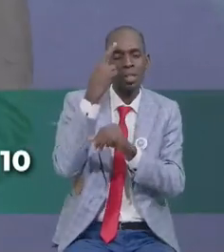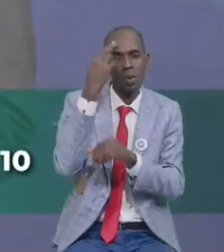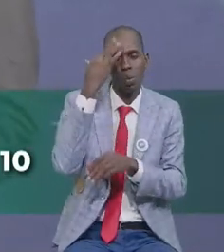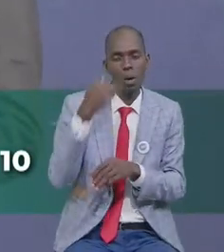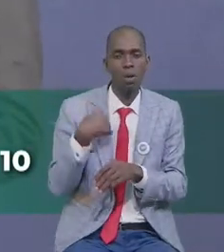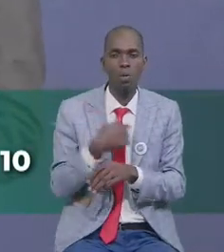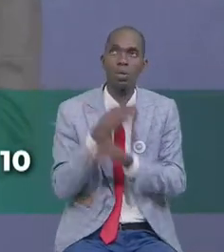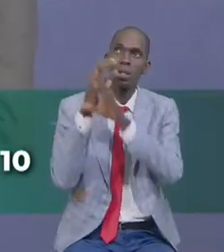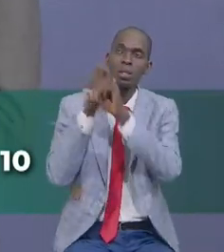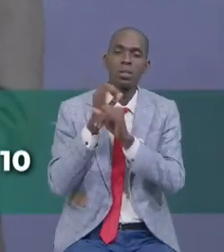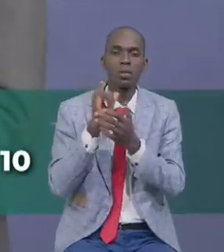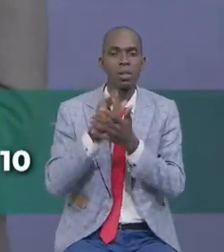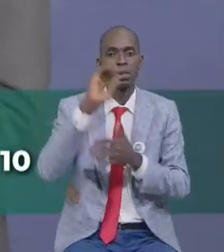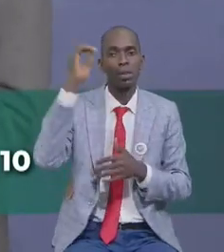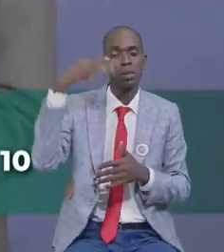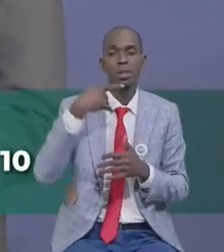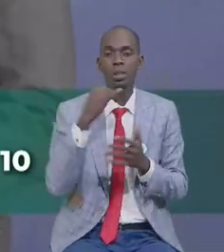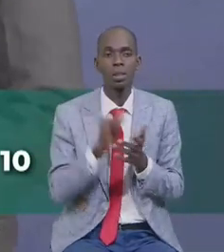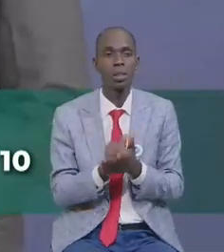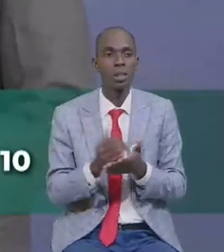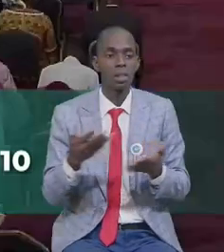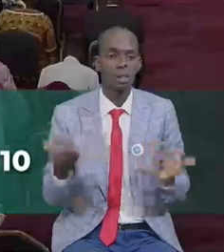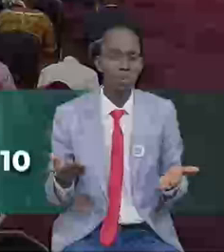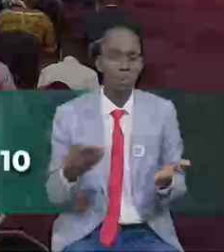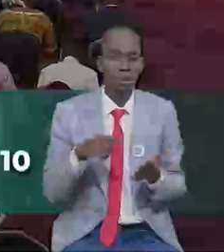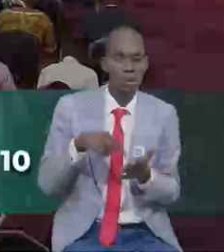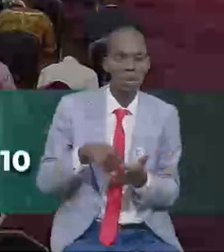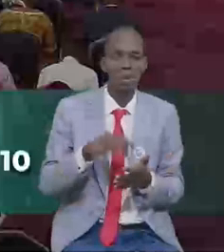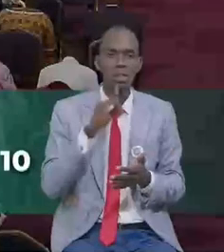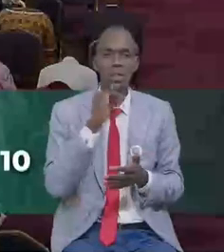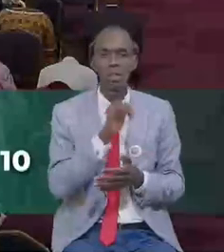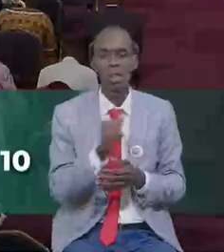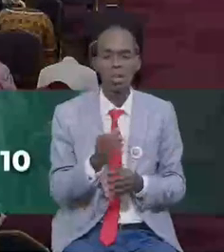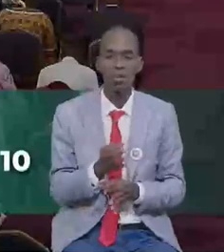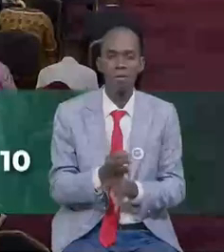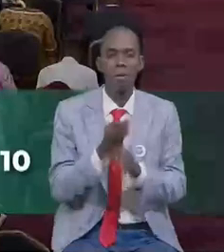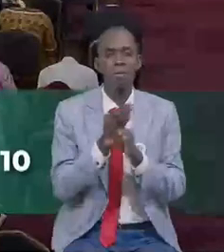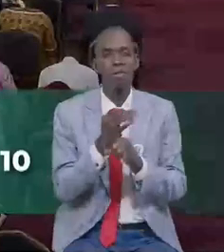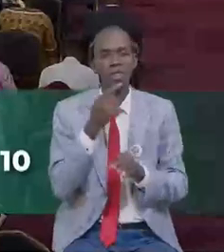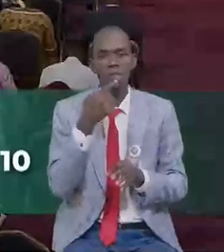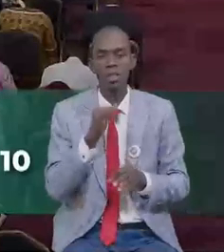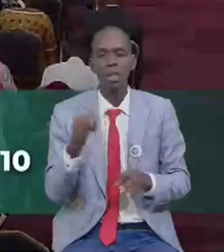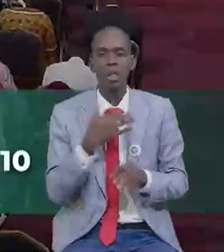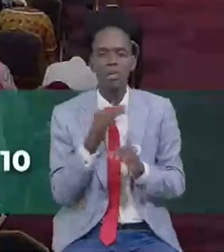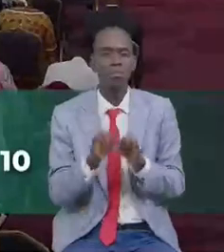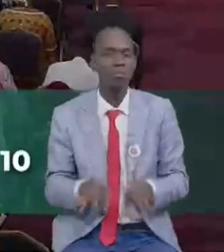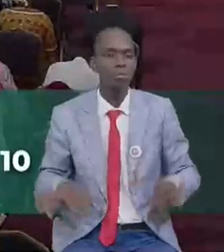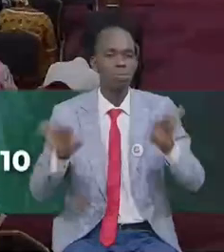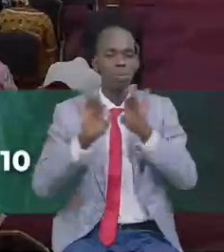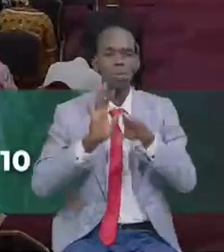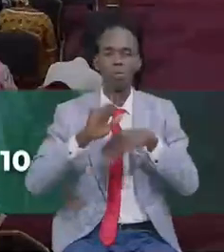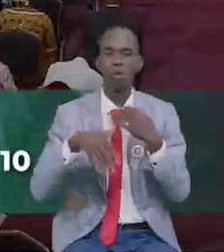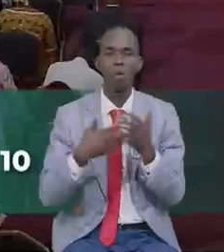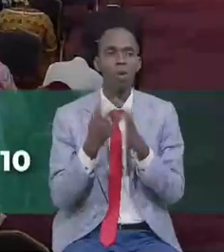Il dit, c'est une parole certaine et entièrement digne d'être reçue